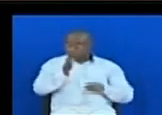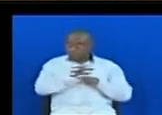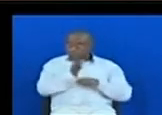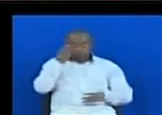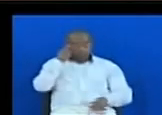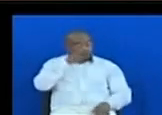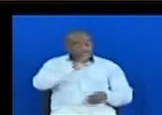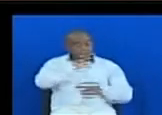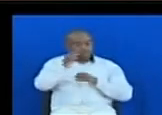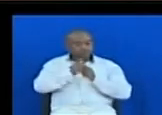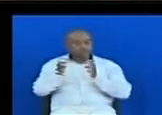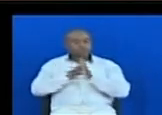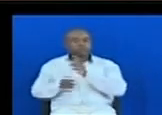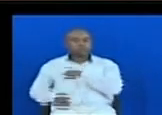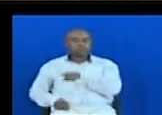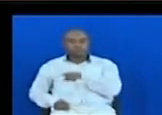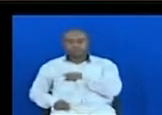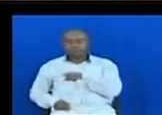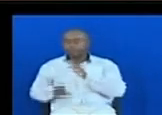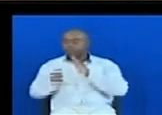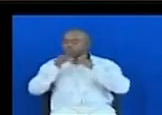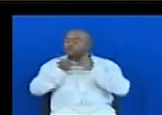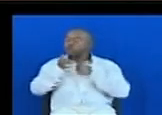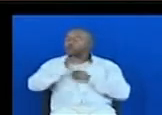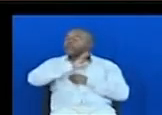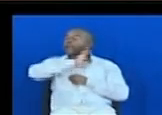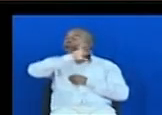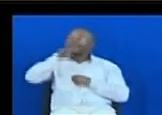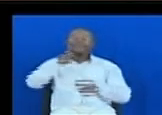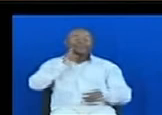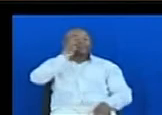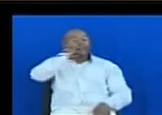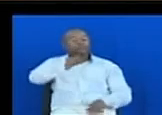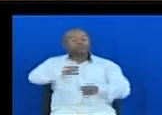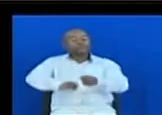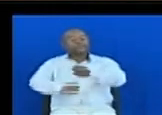hichi, dunia nzima hakuna kila mtu anamsupport.